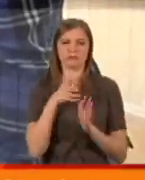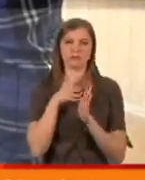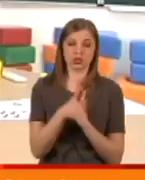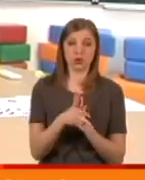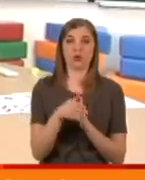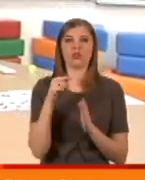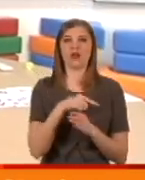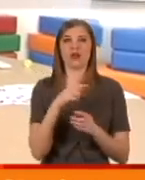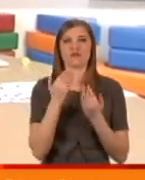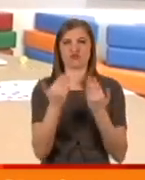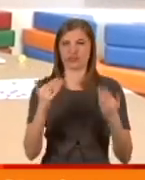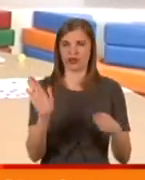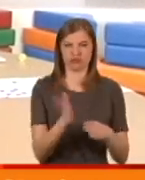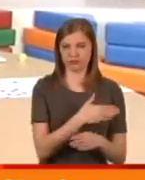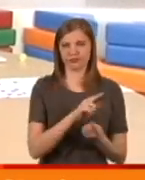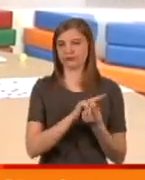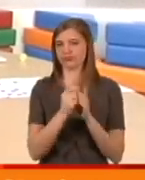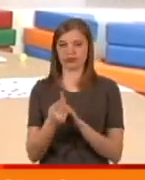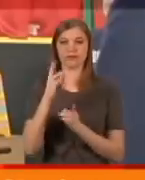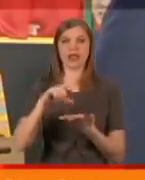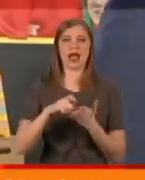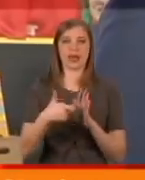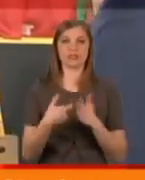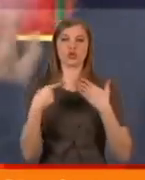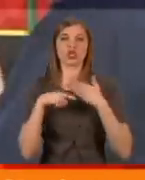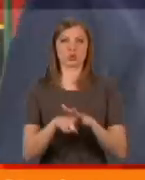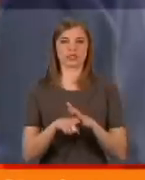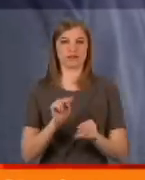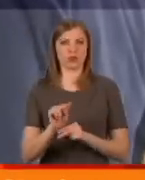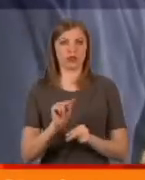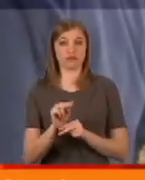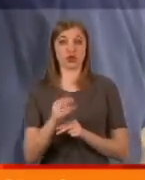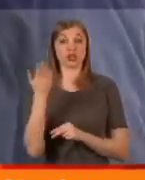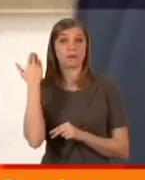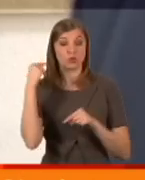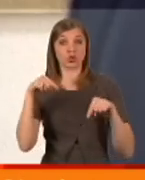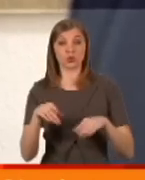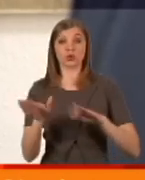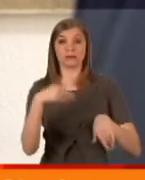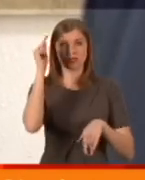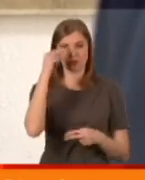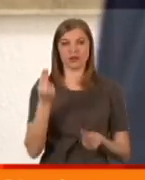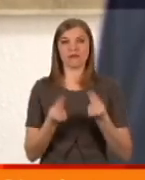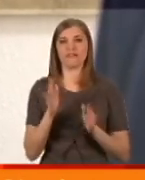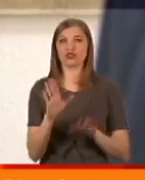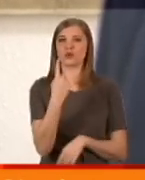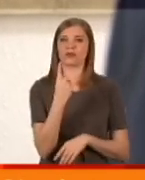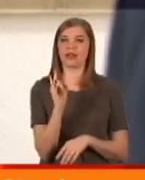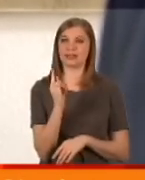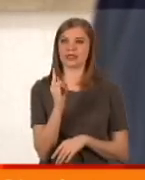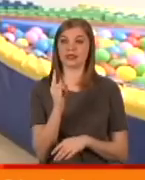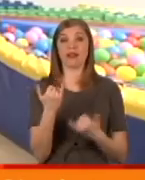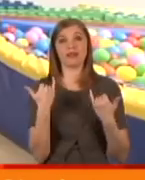декомунізували шкільний музей його перетворили на кабінет інклюзивного навчання тоді тут після уроків бавилася лише одна